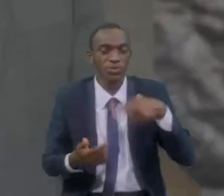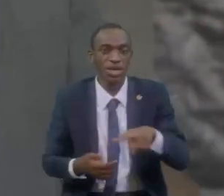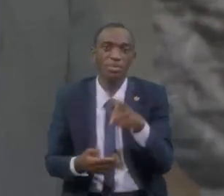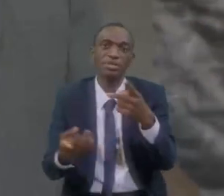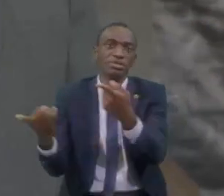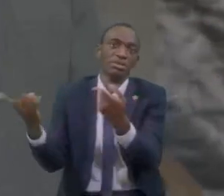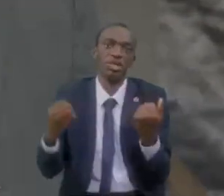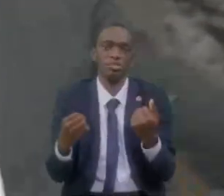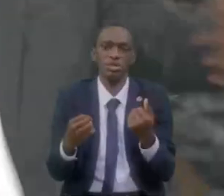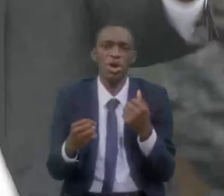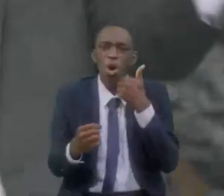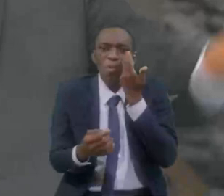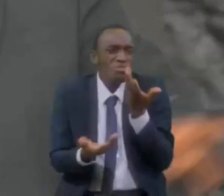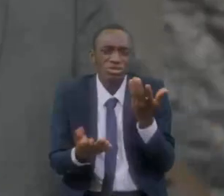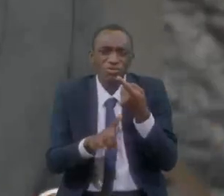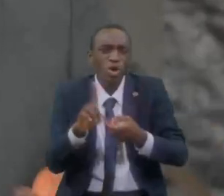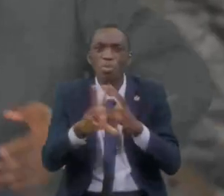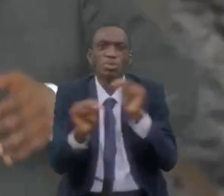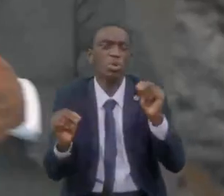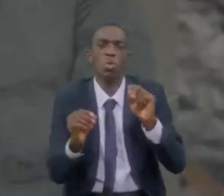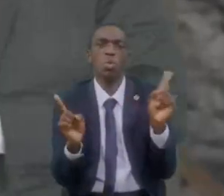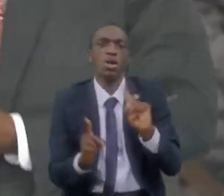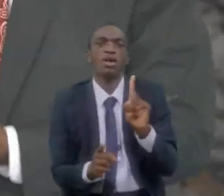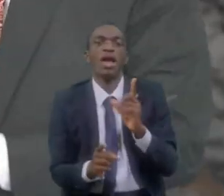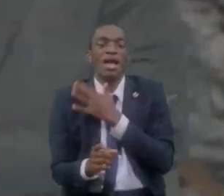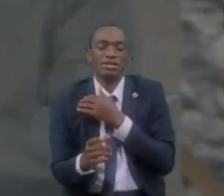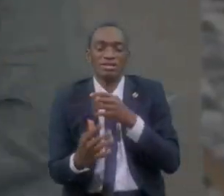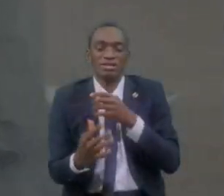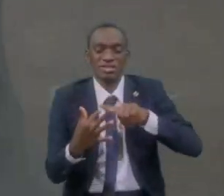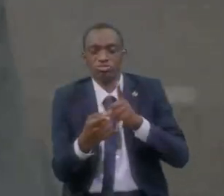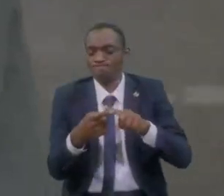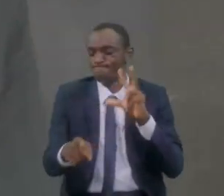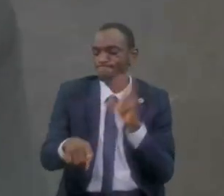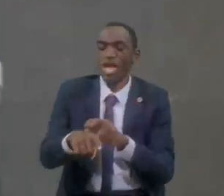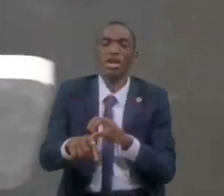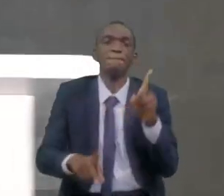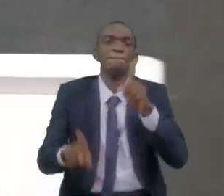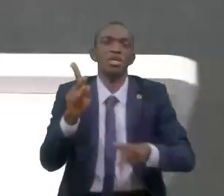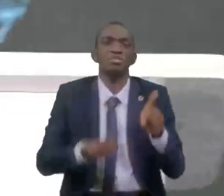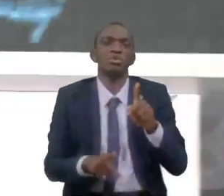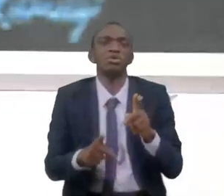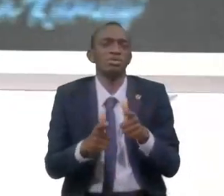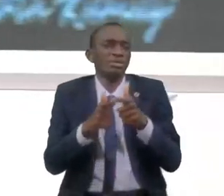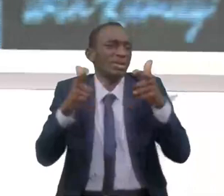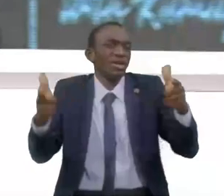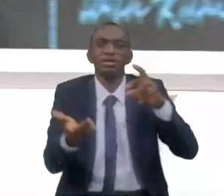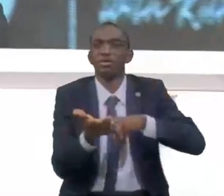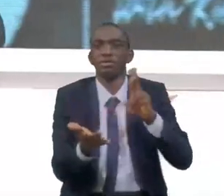venus de nulle part. Il a commencé à les mordre. De grandes conséquences. Troisième